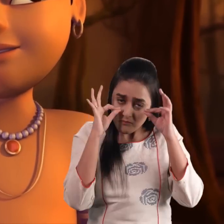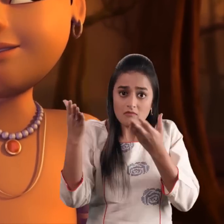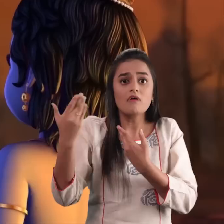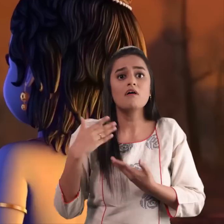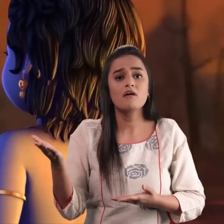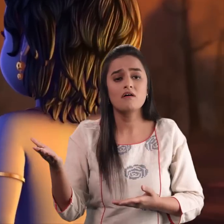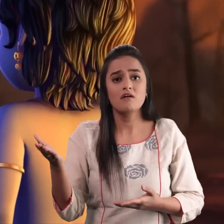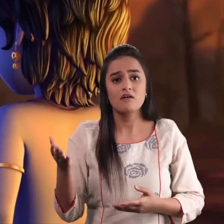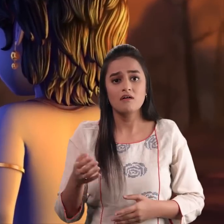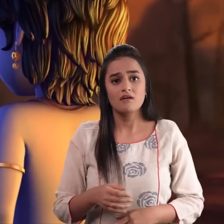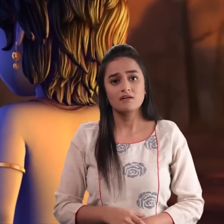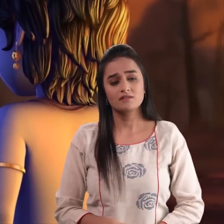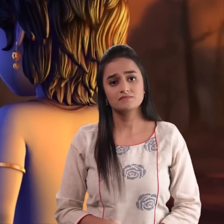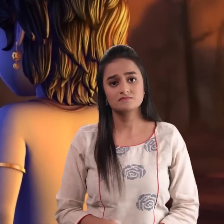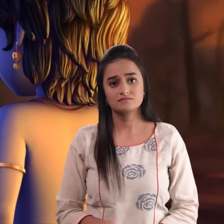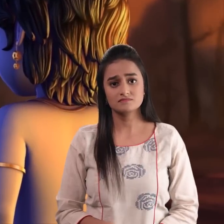करने को कहा था।